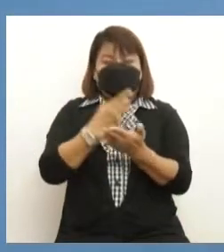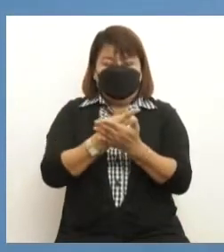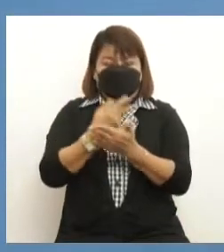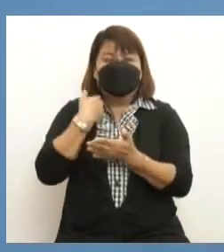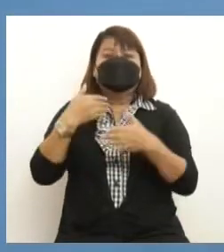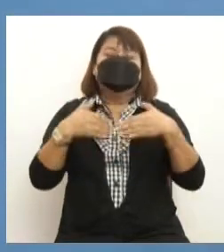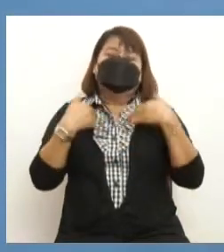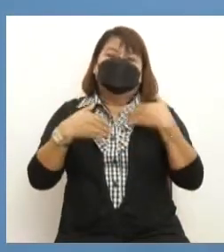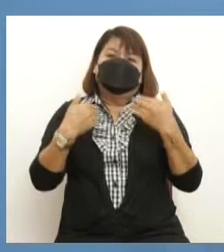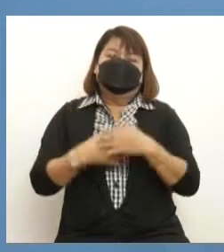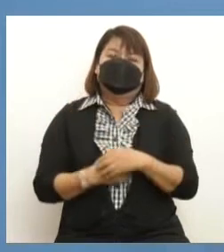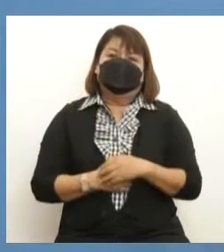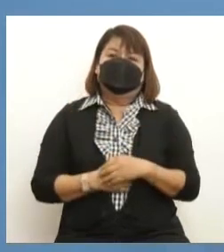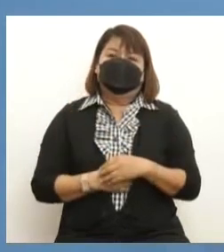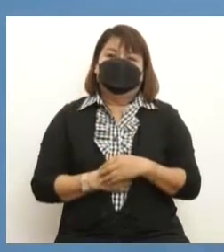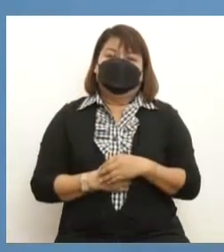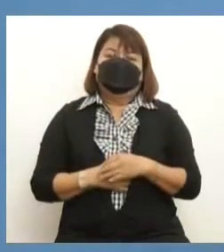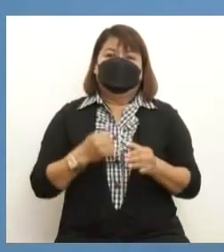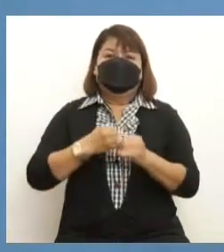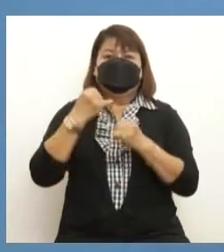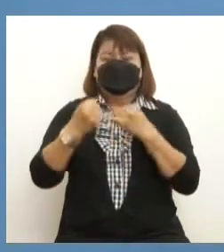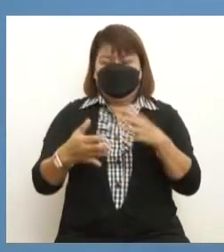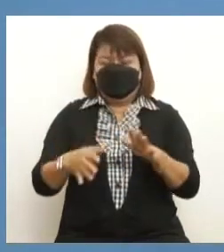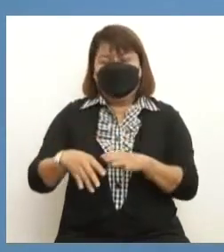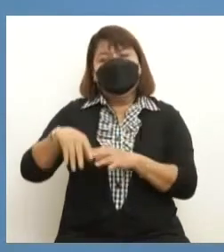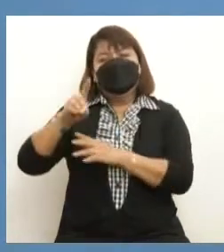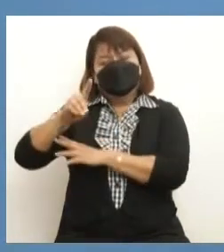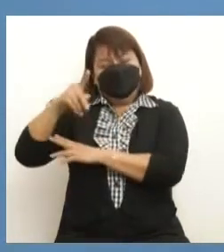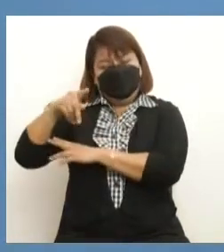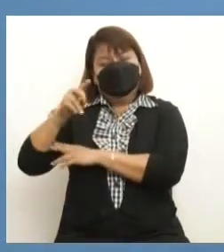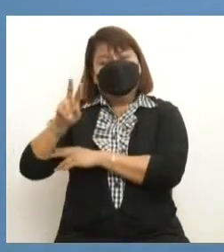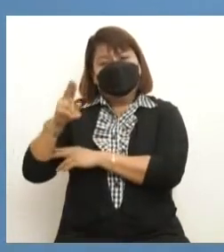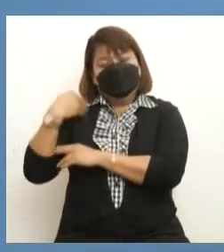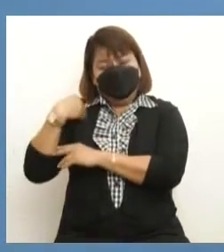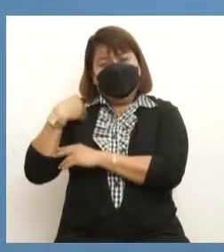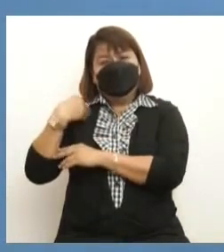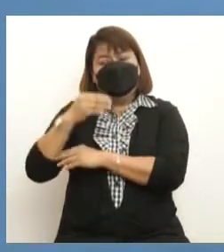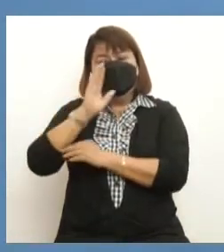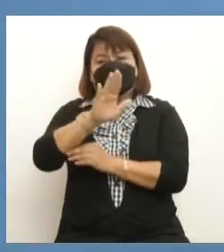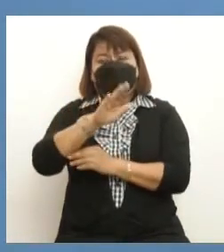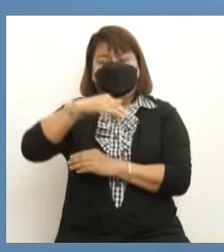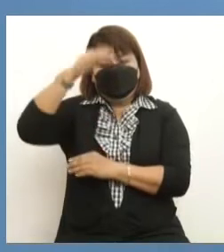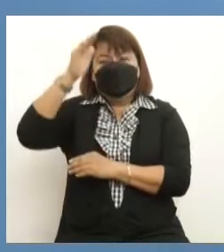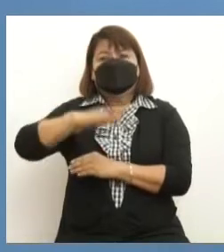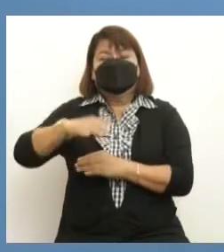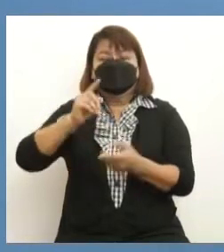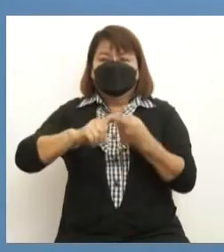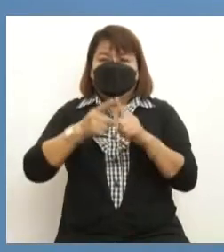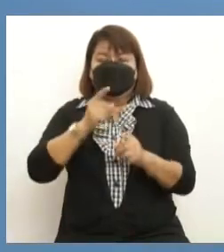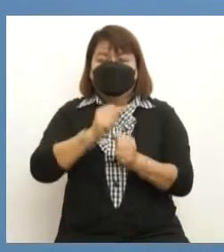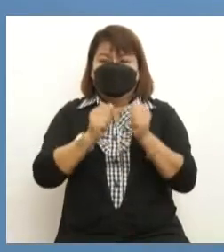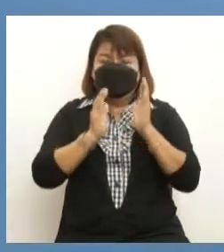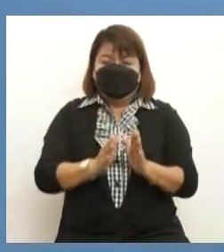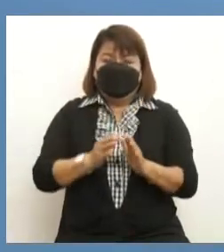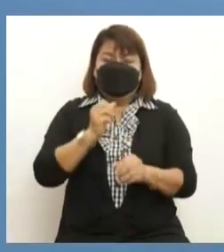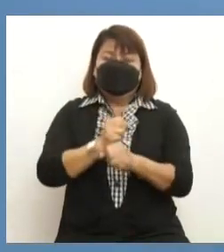ค่ะก็จบไปแล้วนะคะสำหรับ DP2 Square Model ก็อยากฝากให้พี่ๆน้องๆเพื่อนๆทุกคนนะคะป